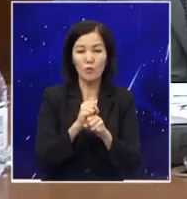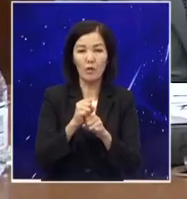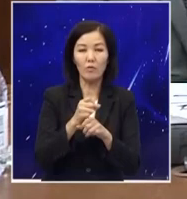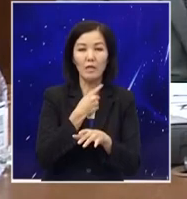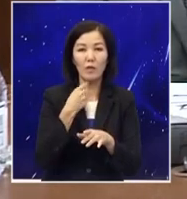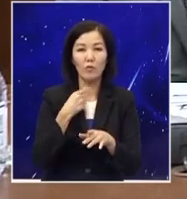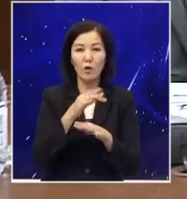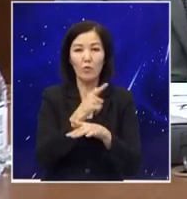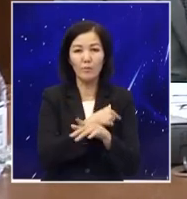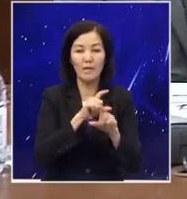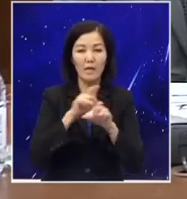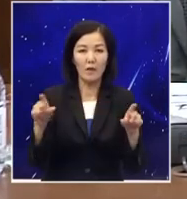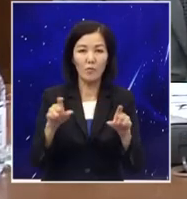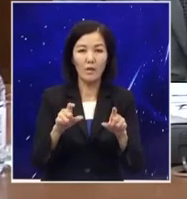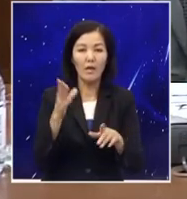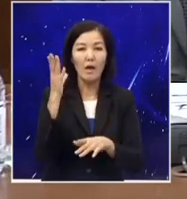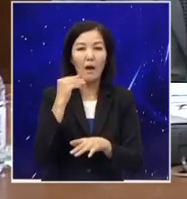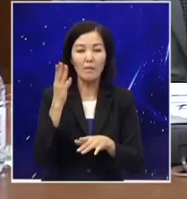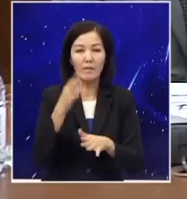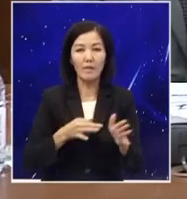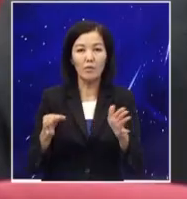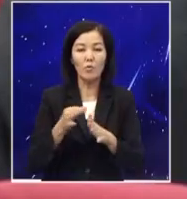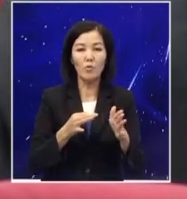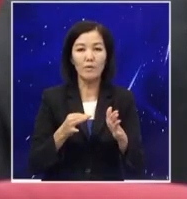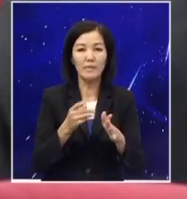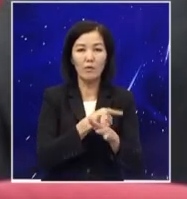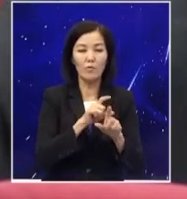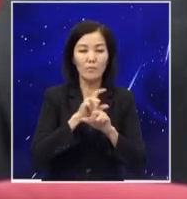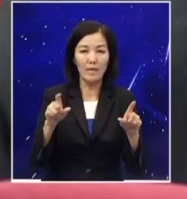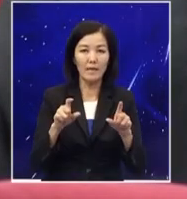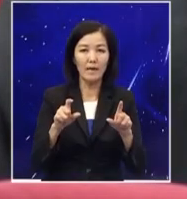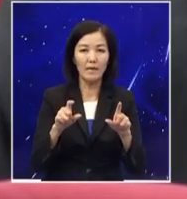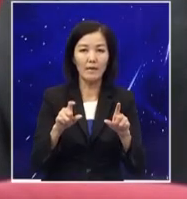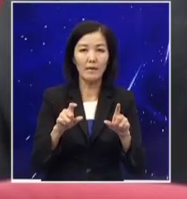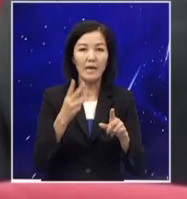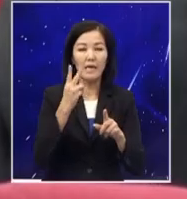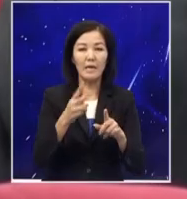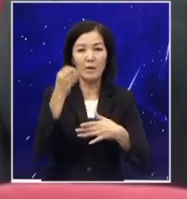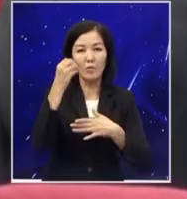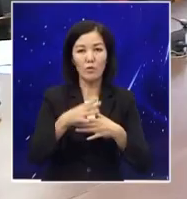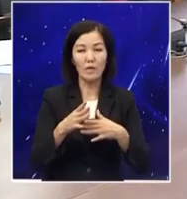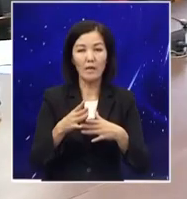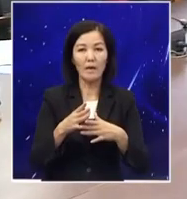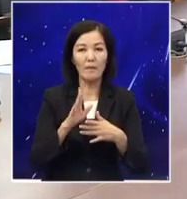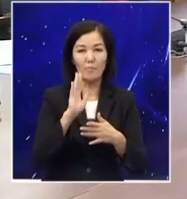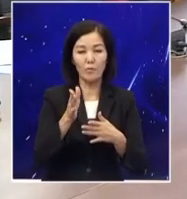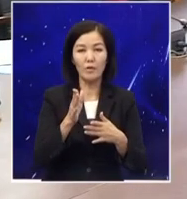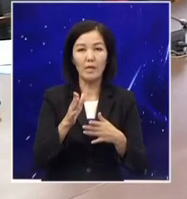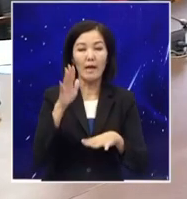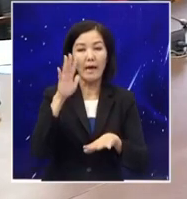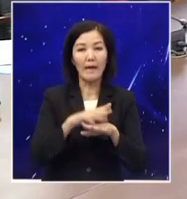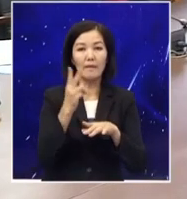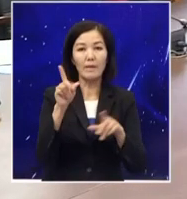Талдықорғандағы көпсалалы аурухана мен Алматыдағы облыстық көпсалалы клиникалық аурухана негізгі екі орталық болады. Сондықтан әкім